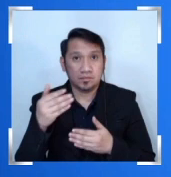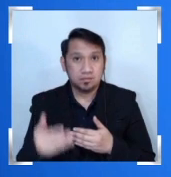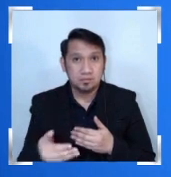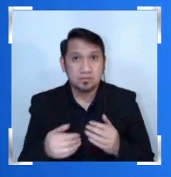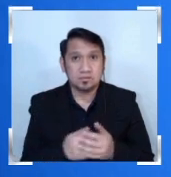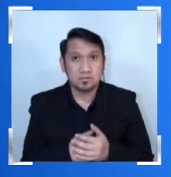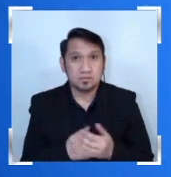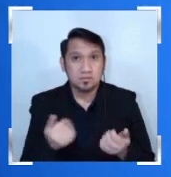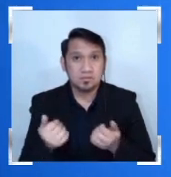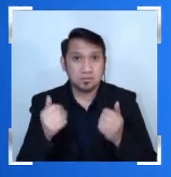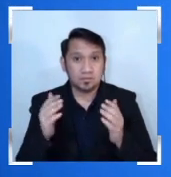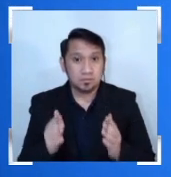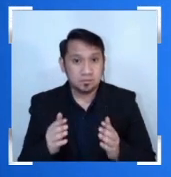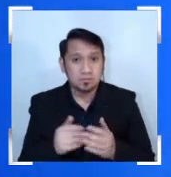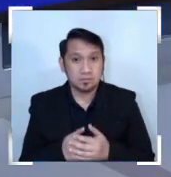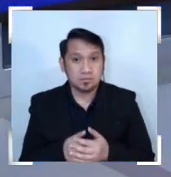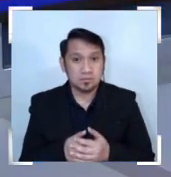administrasyon.